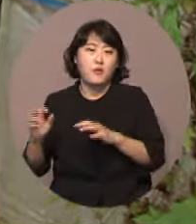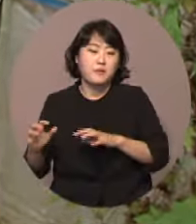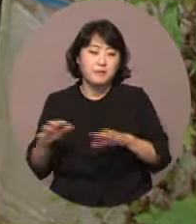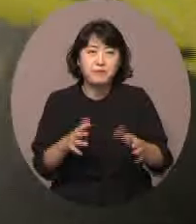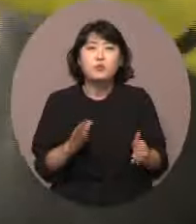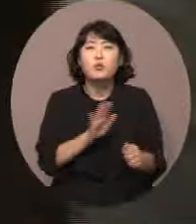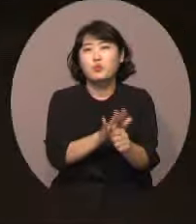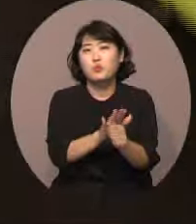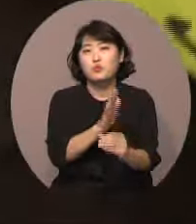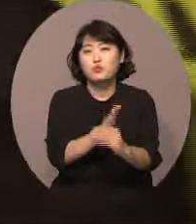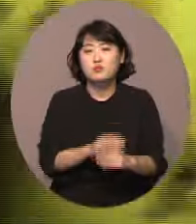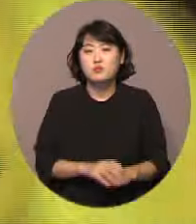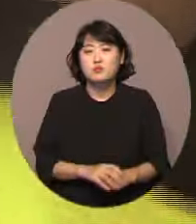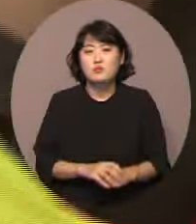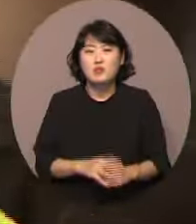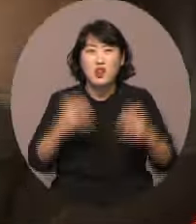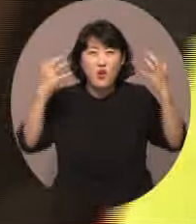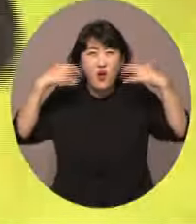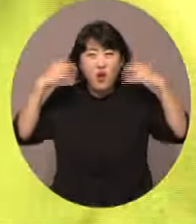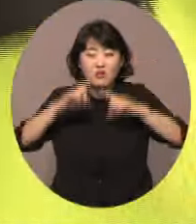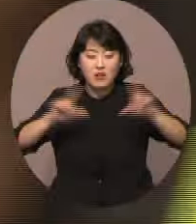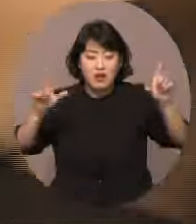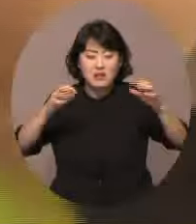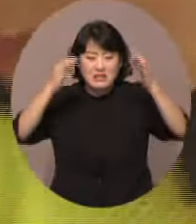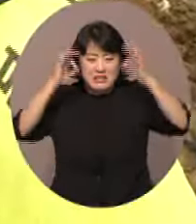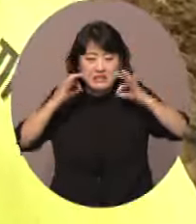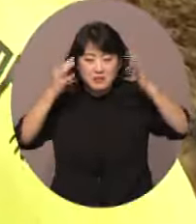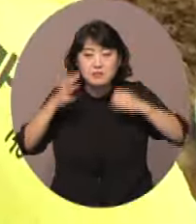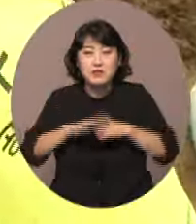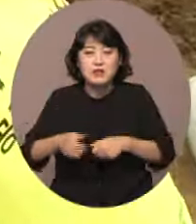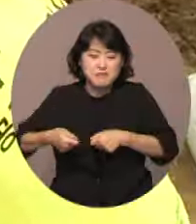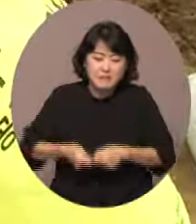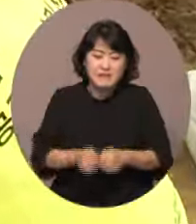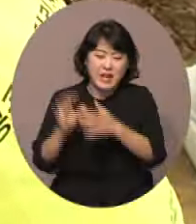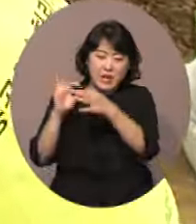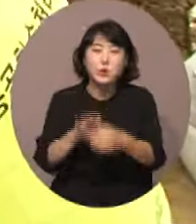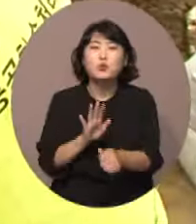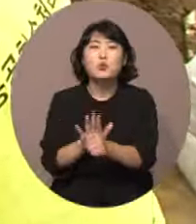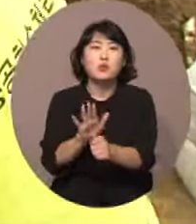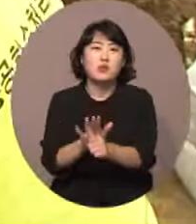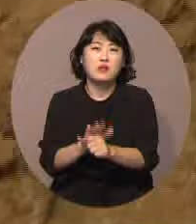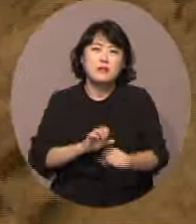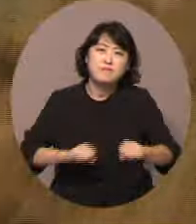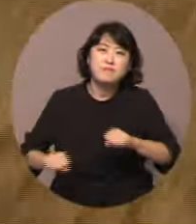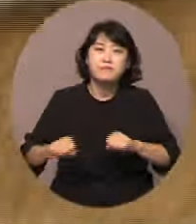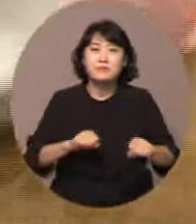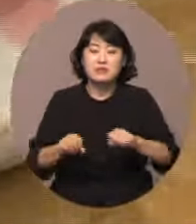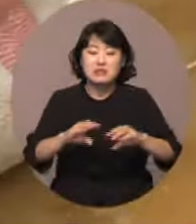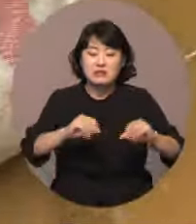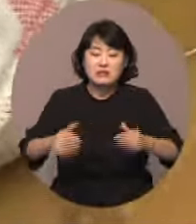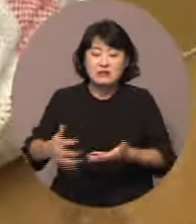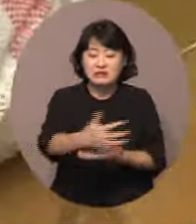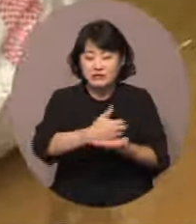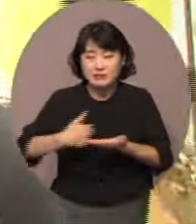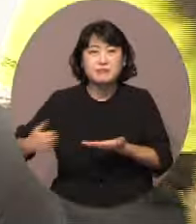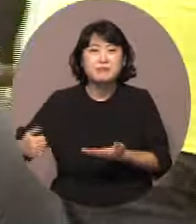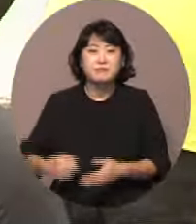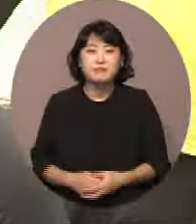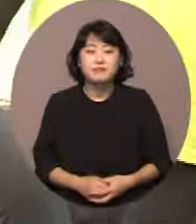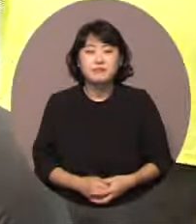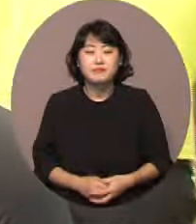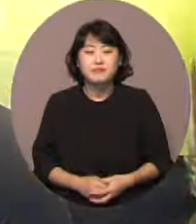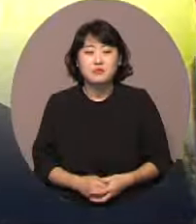있습니다. 더운 날씨에 비 오듯 땀이 흐르지만 삽을 쥔 손은 멈추지 않고 부지런히 진흙을 쓸어 담습니다.